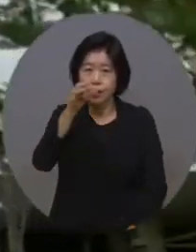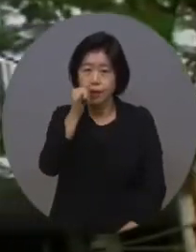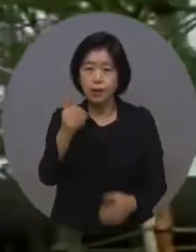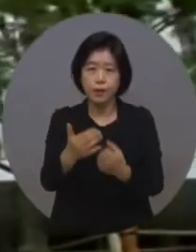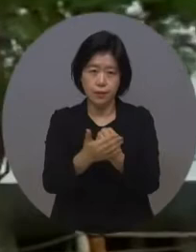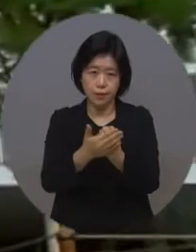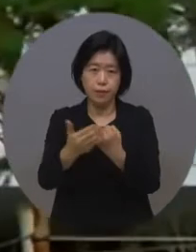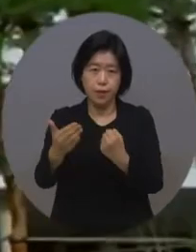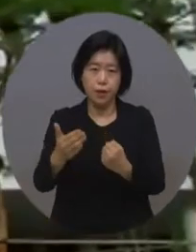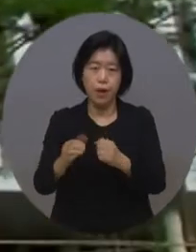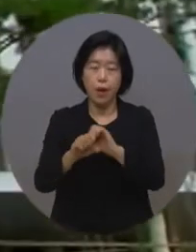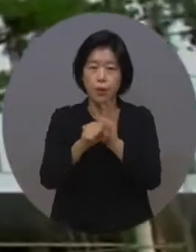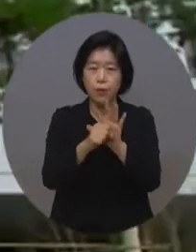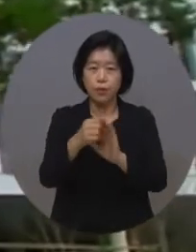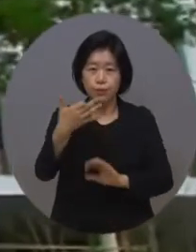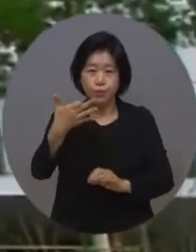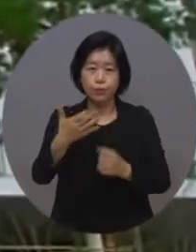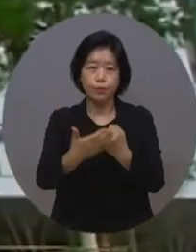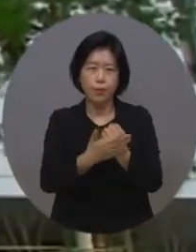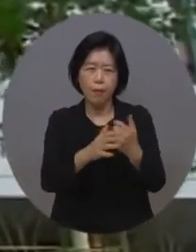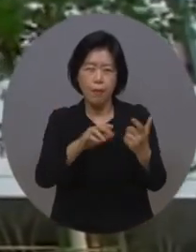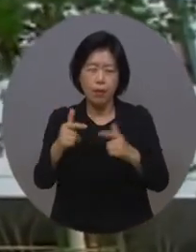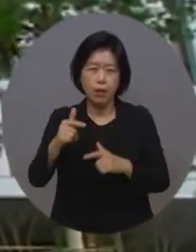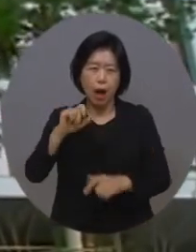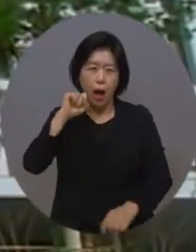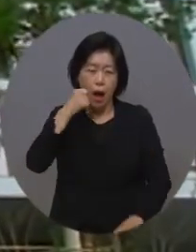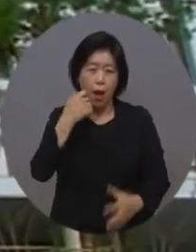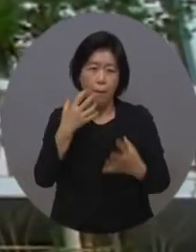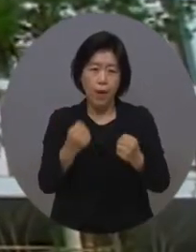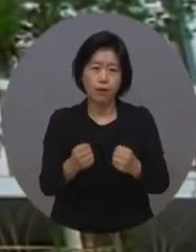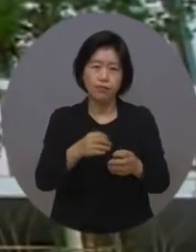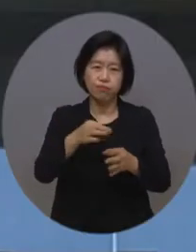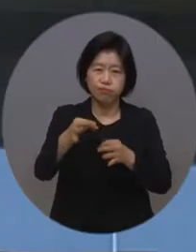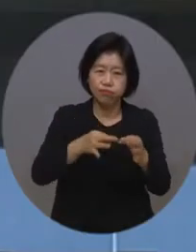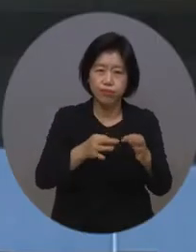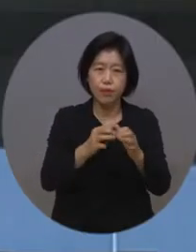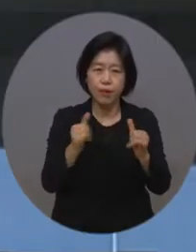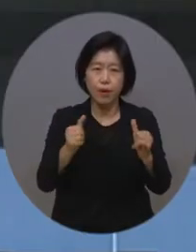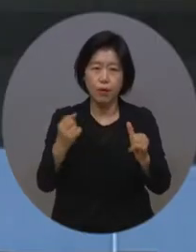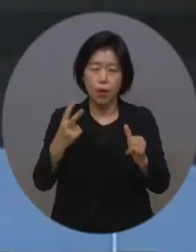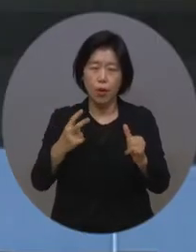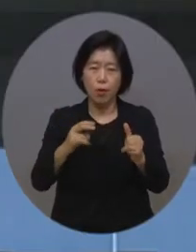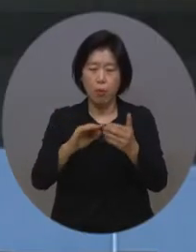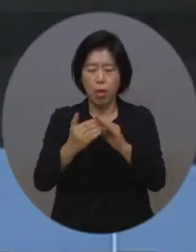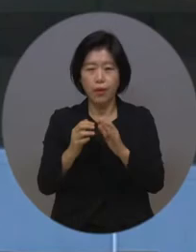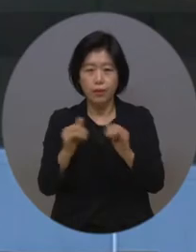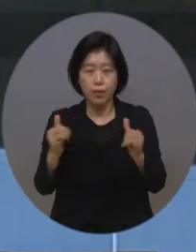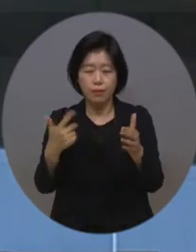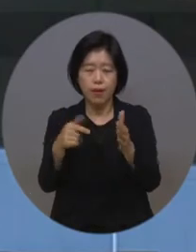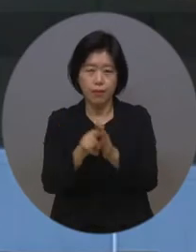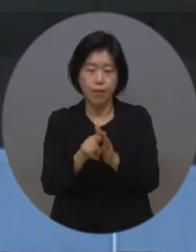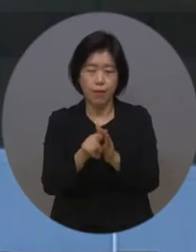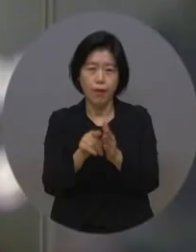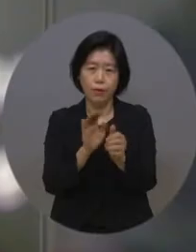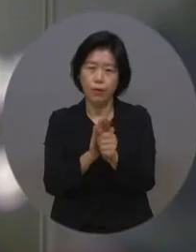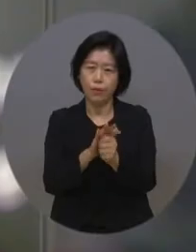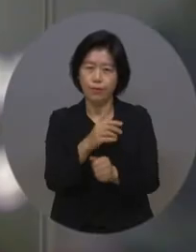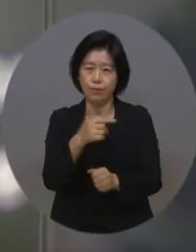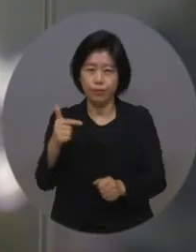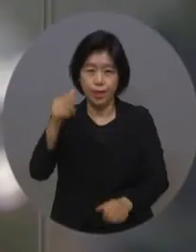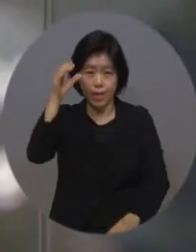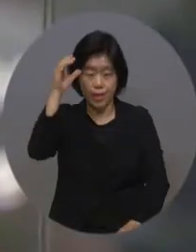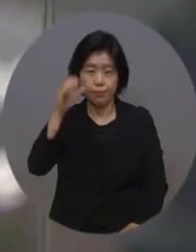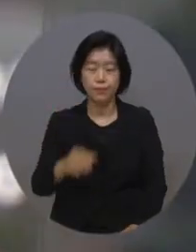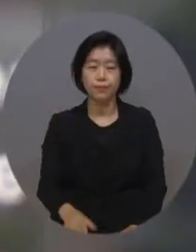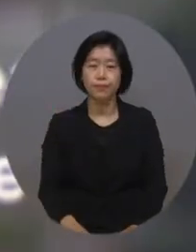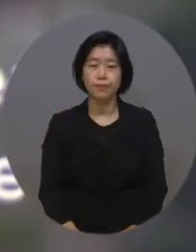장관은 코로나19로 어려움을 겪는 소상공인, 저소득층의 생활이 보탬이 될 것으로 기대를 밝혔습니다.